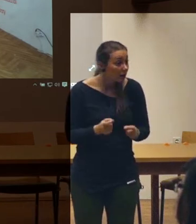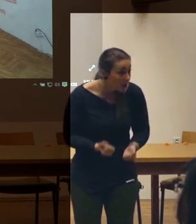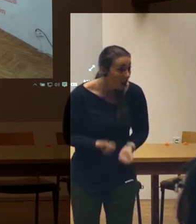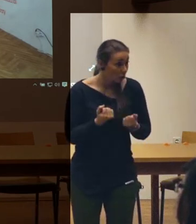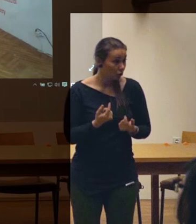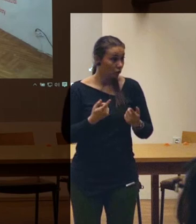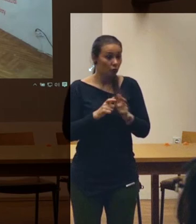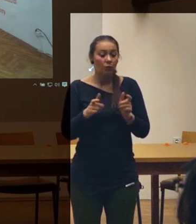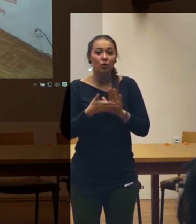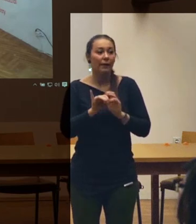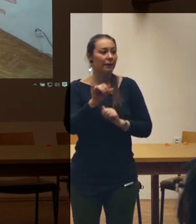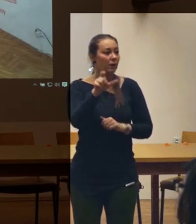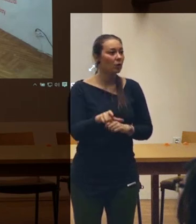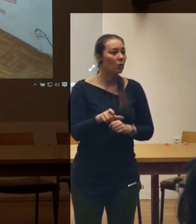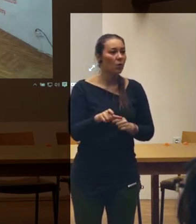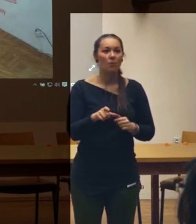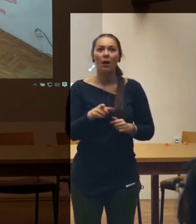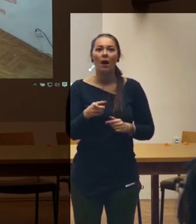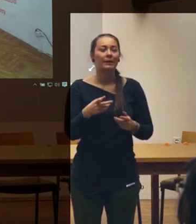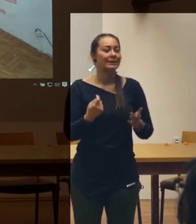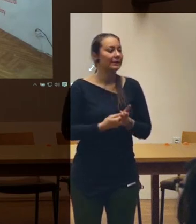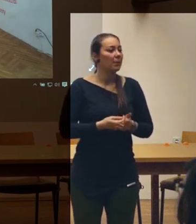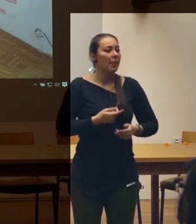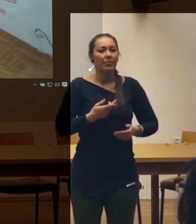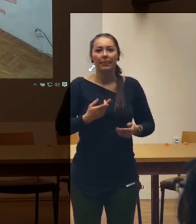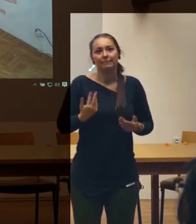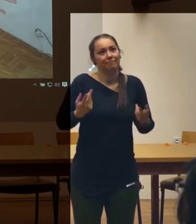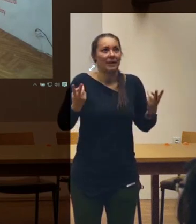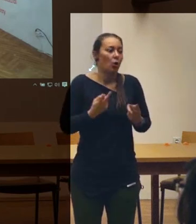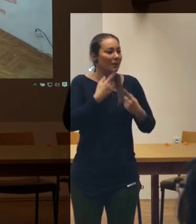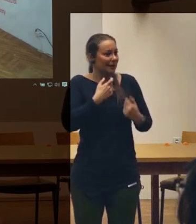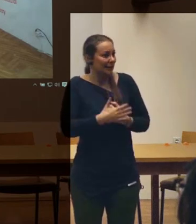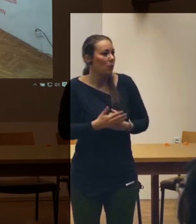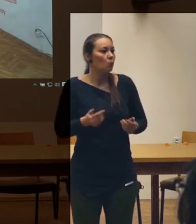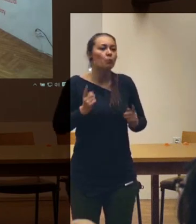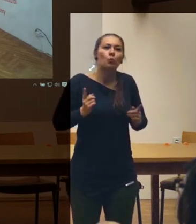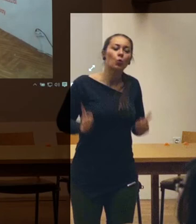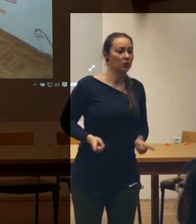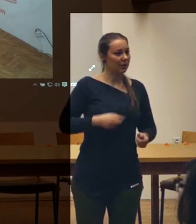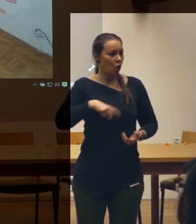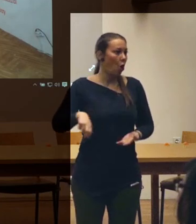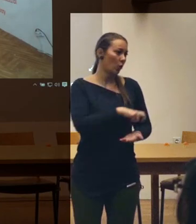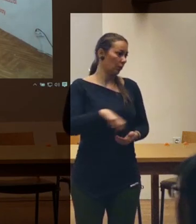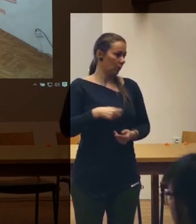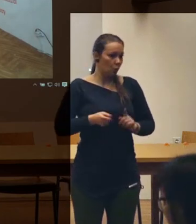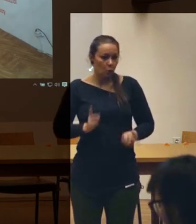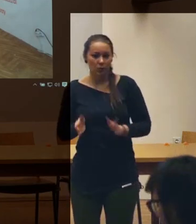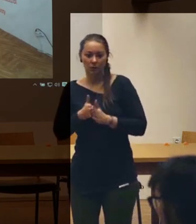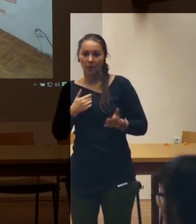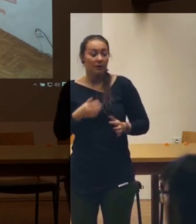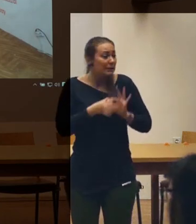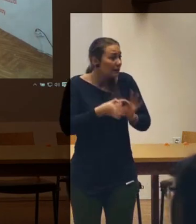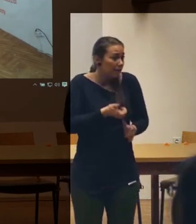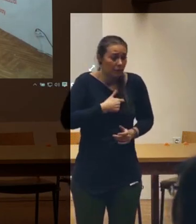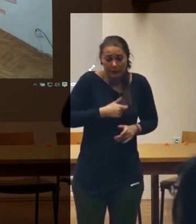alebo napríklad trpia chronickou chorobou a potrebujú sa postaviť a potrebujú sa prechádzať. A keď si sadnú do radu, tak teraz ako kým sa tam výjdu z toho. Takže sme